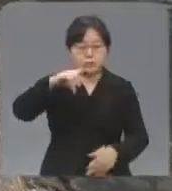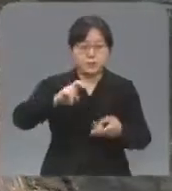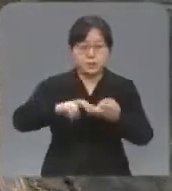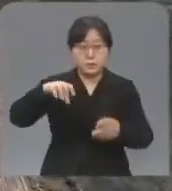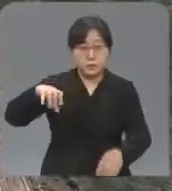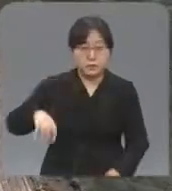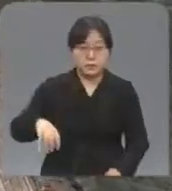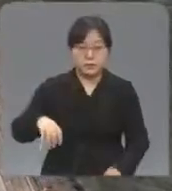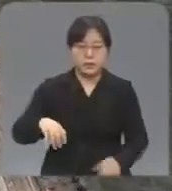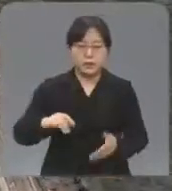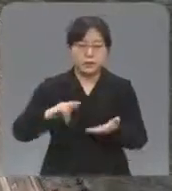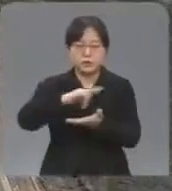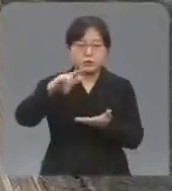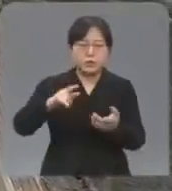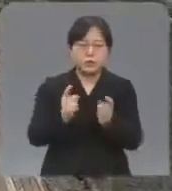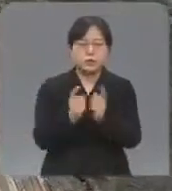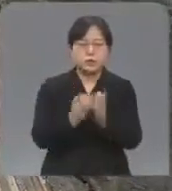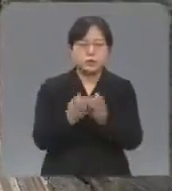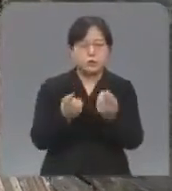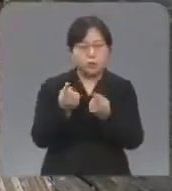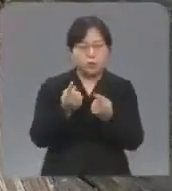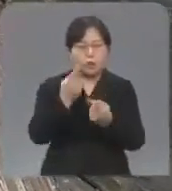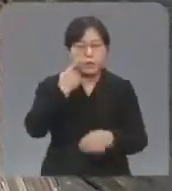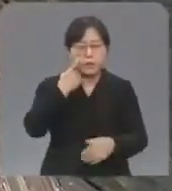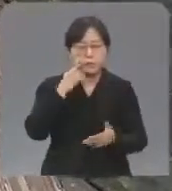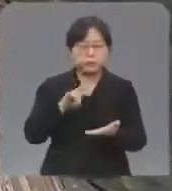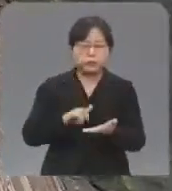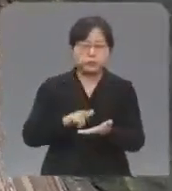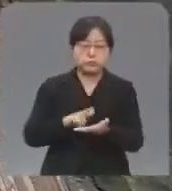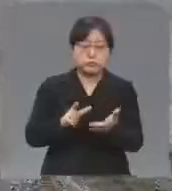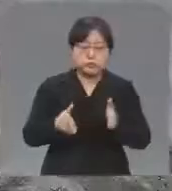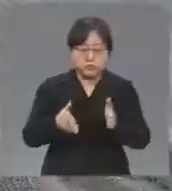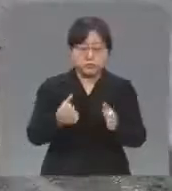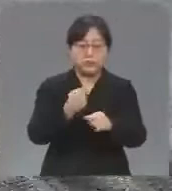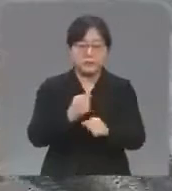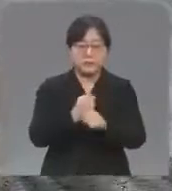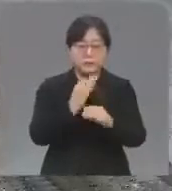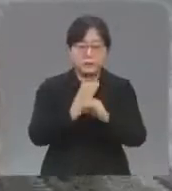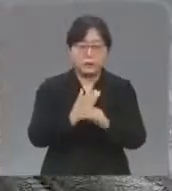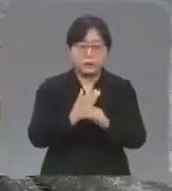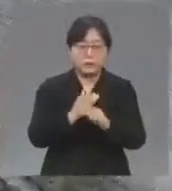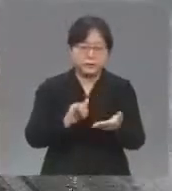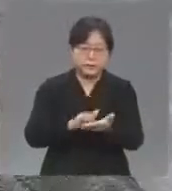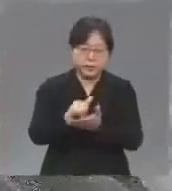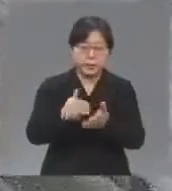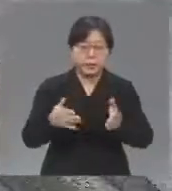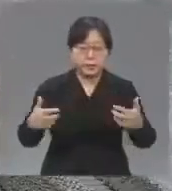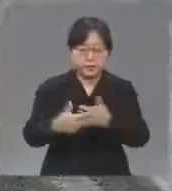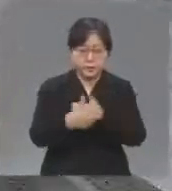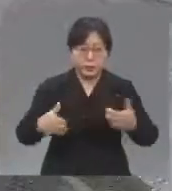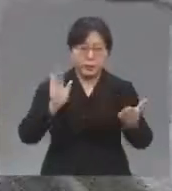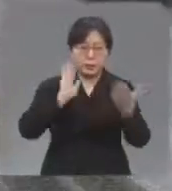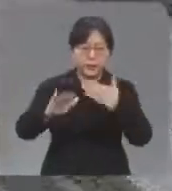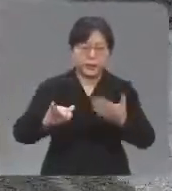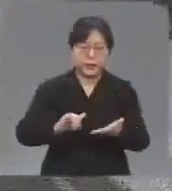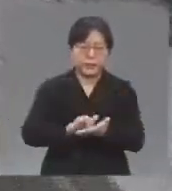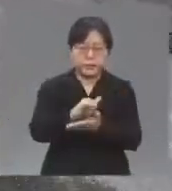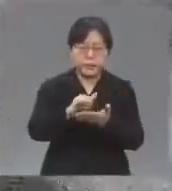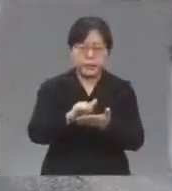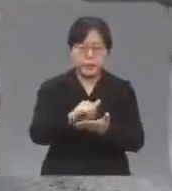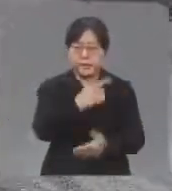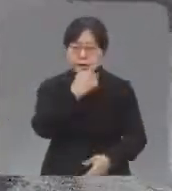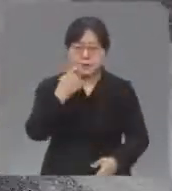바로 옆에서는 드론 시연이 가능한 활주로 조성이 한창입니다. 항공교통의 핵심인 미래 비행체 실증